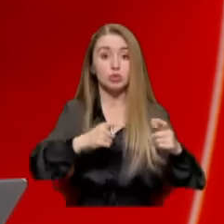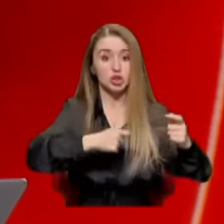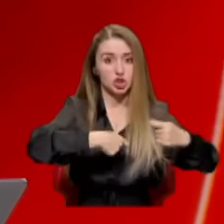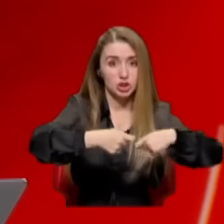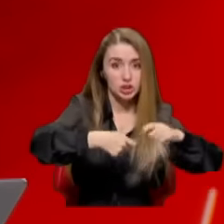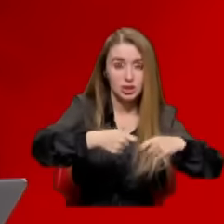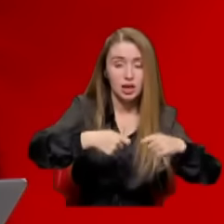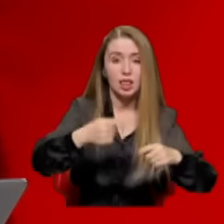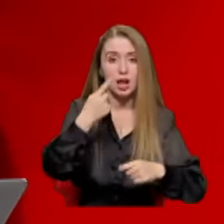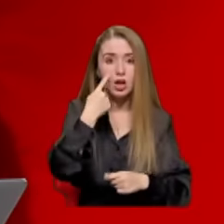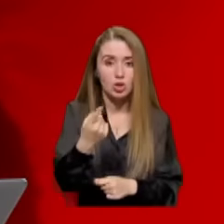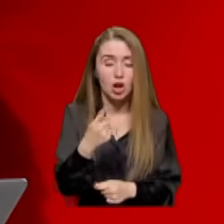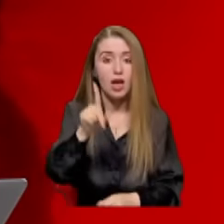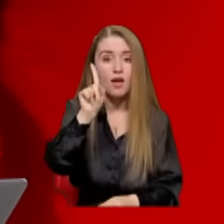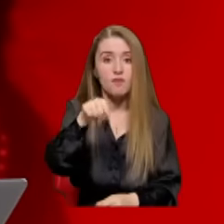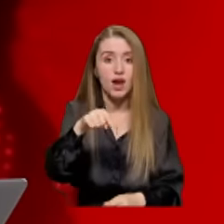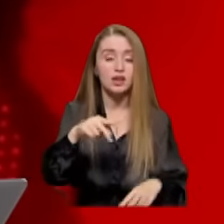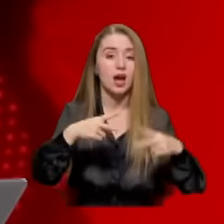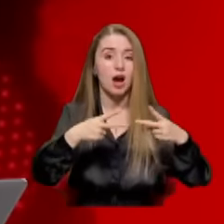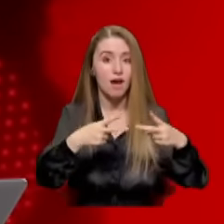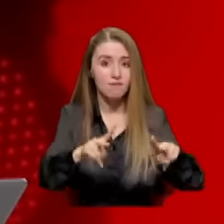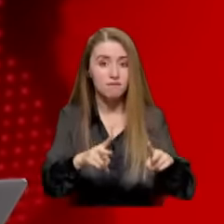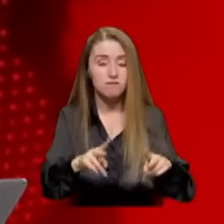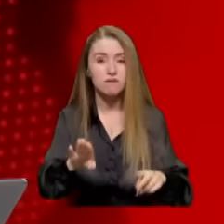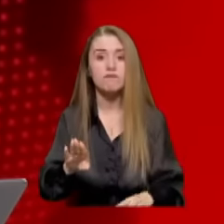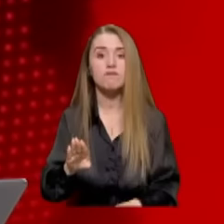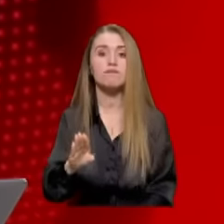şirketlere, holdinglere yapılan vergi aflarından